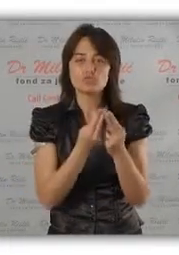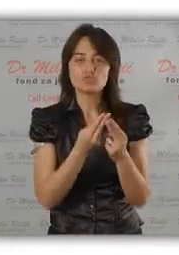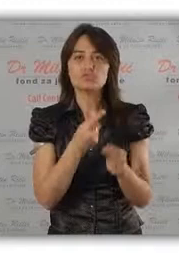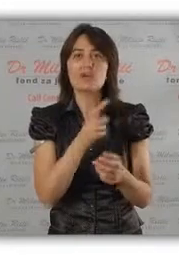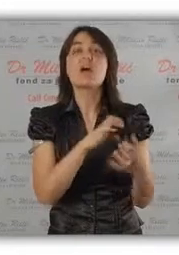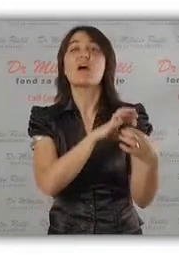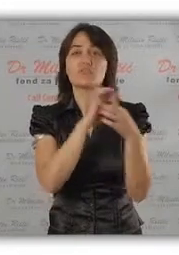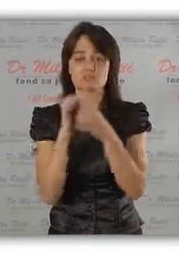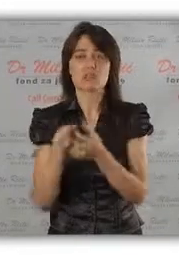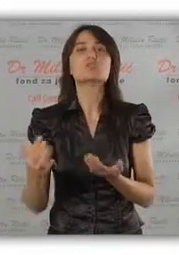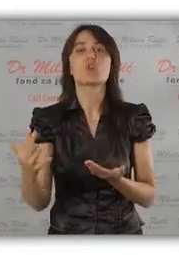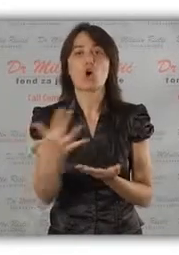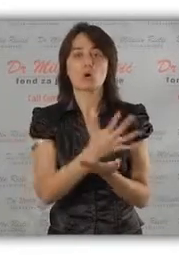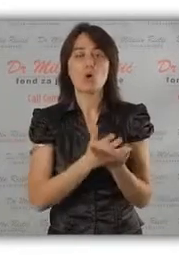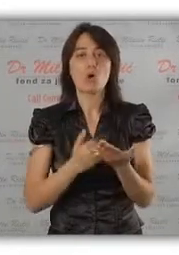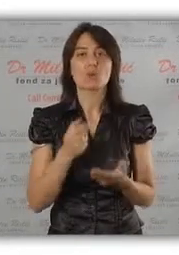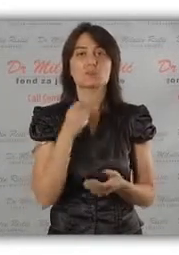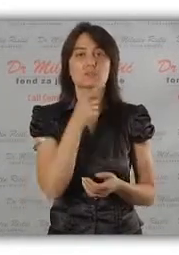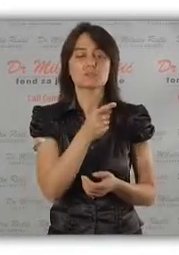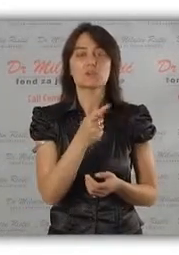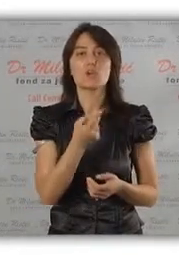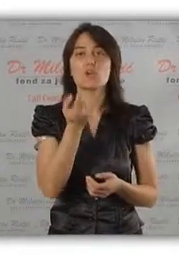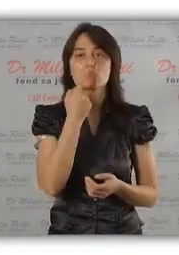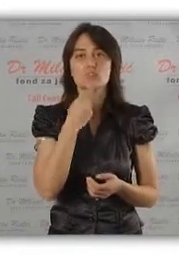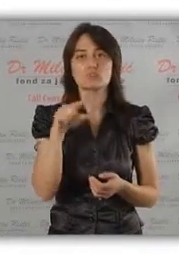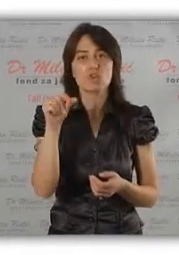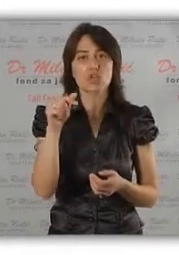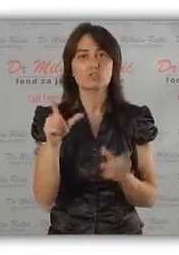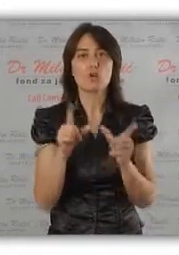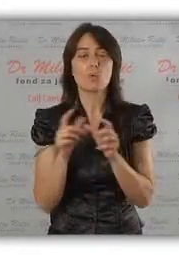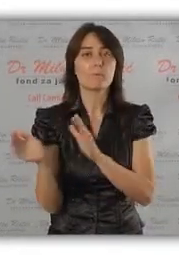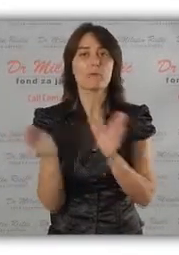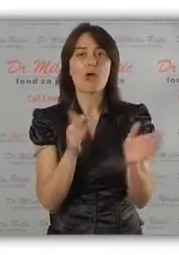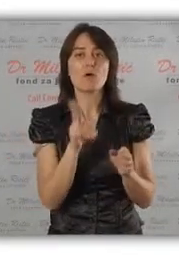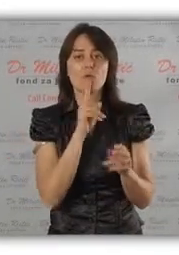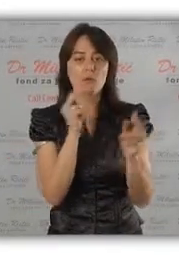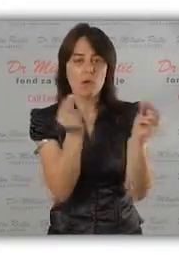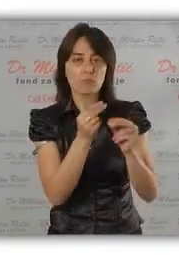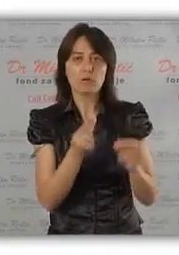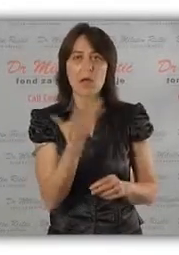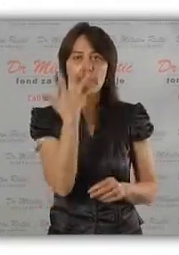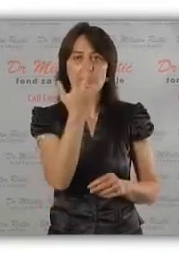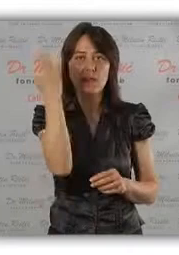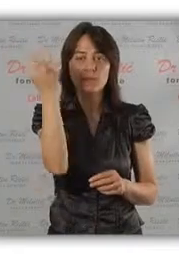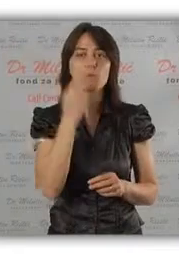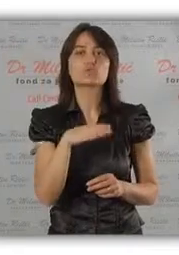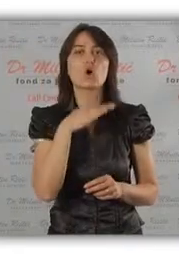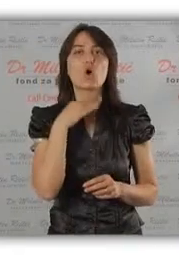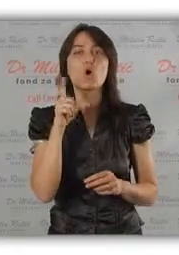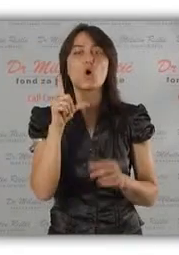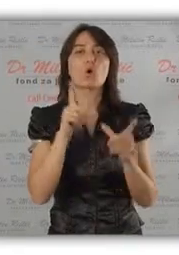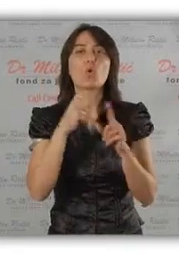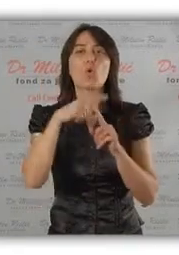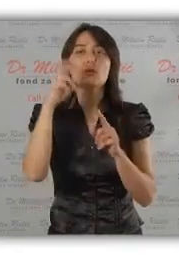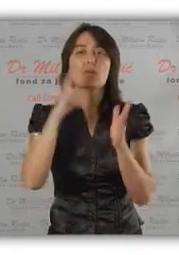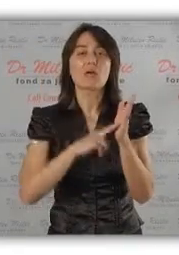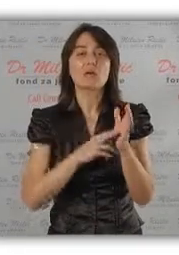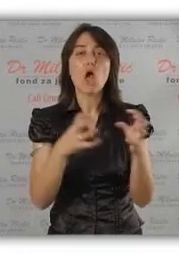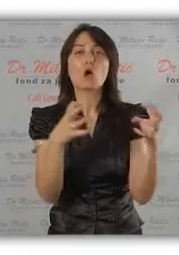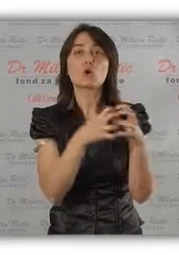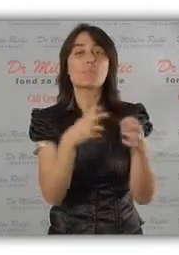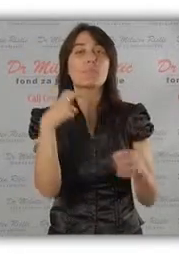konzervisano voće, kandirano voće, jer se često koristi znači šećer u prahu koji sadrži